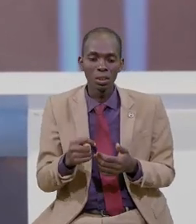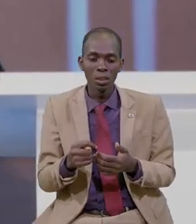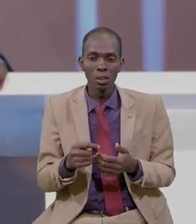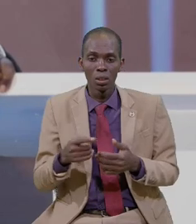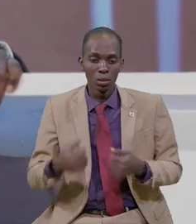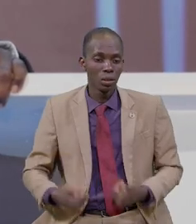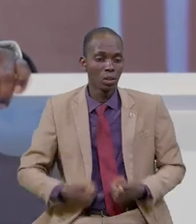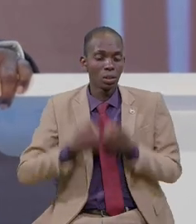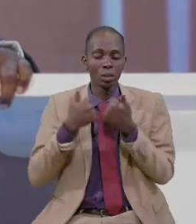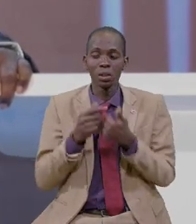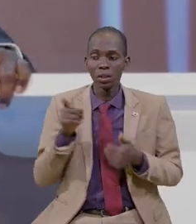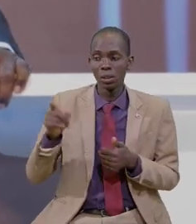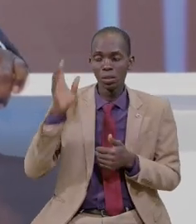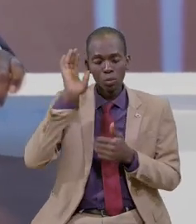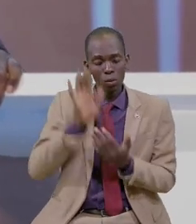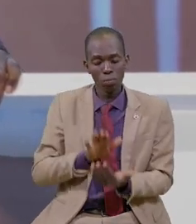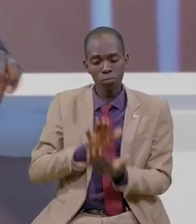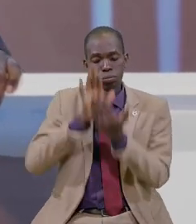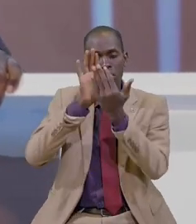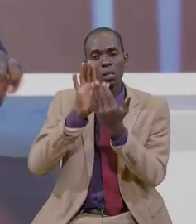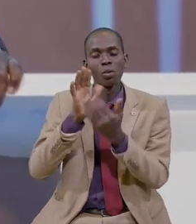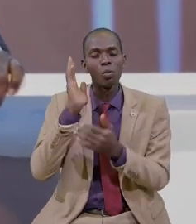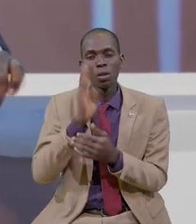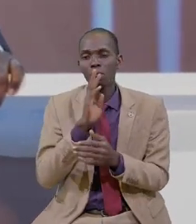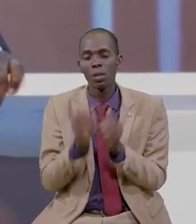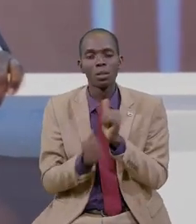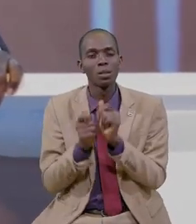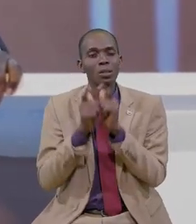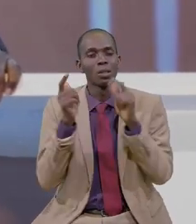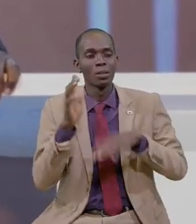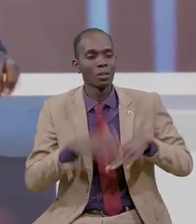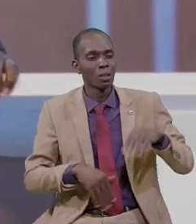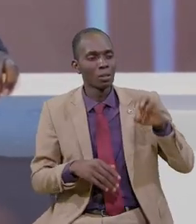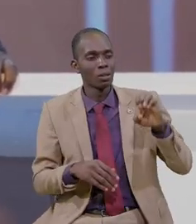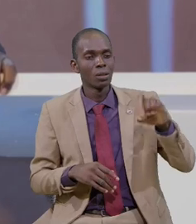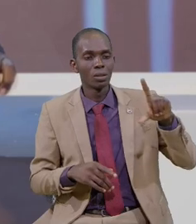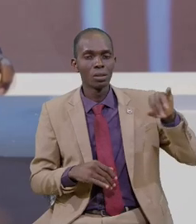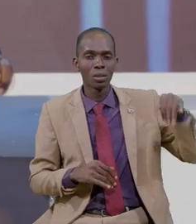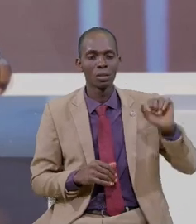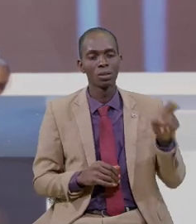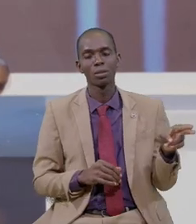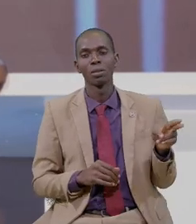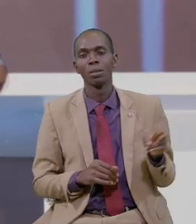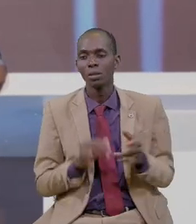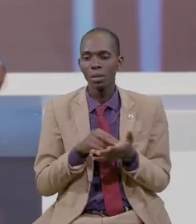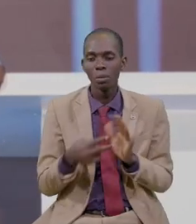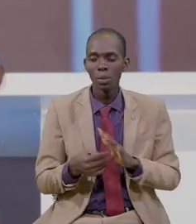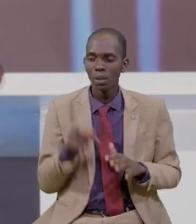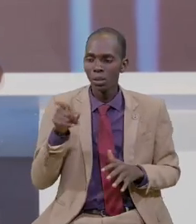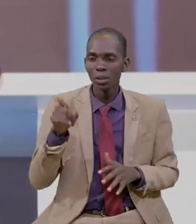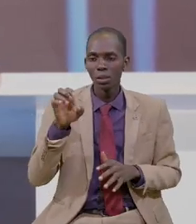si le défi auquel tu es confronté est plus grand que le défi qu'Élie, tu as besoin de la double puissance, la double onction,